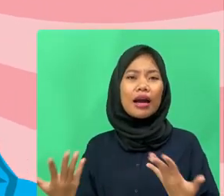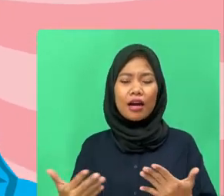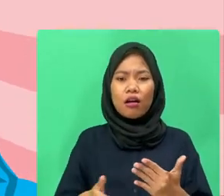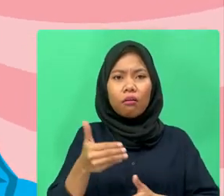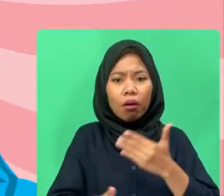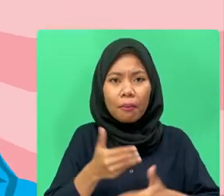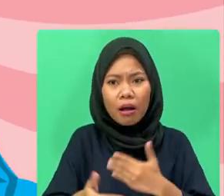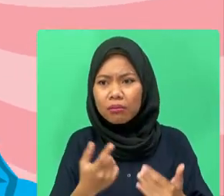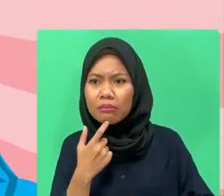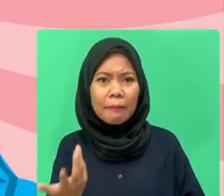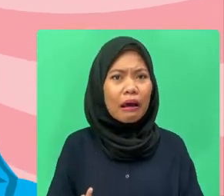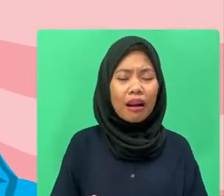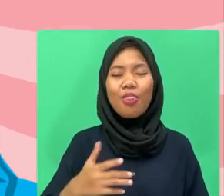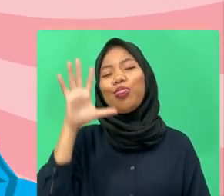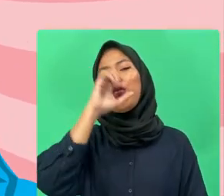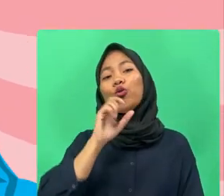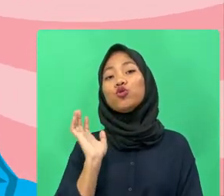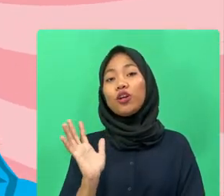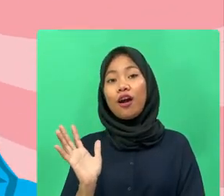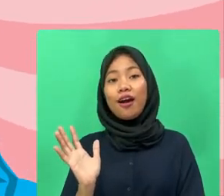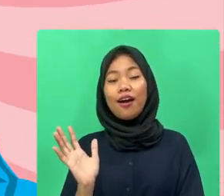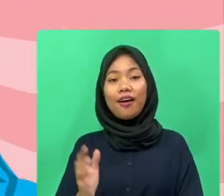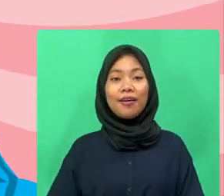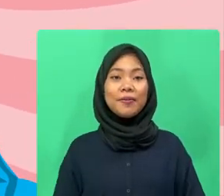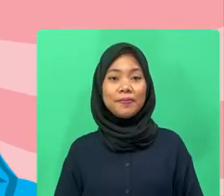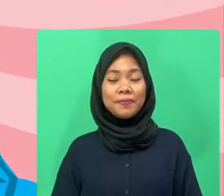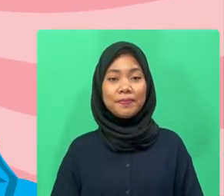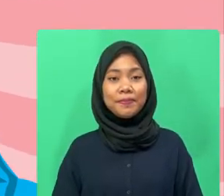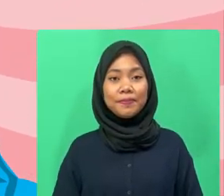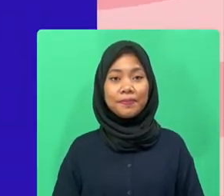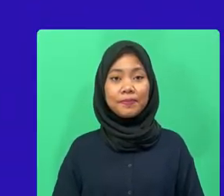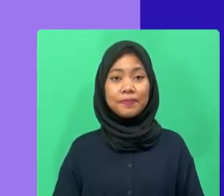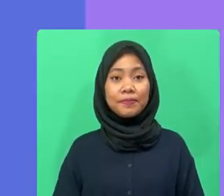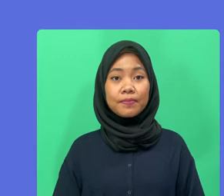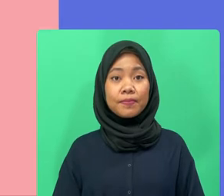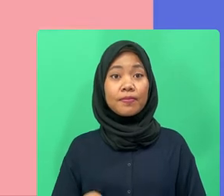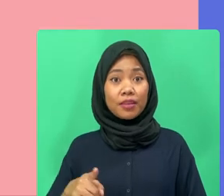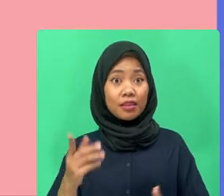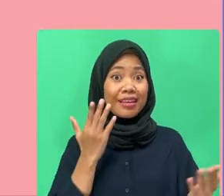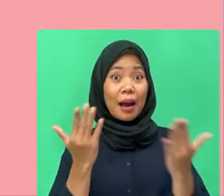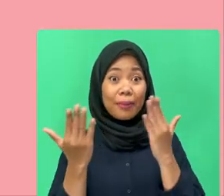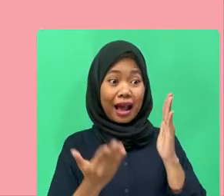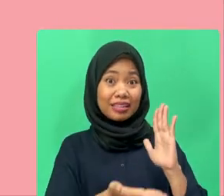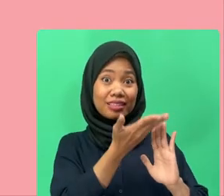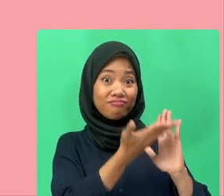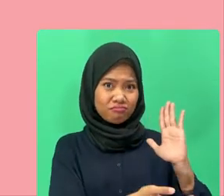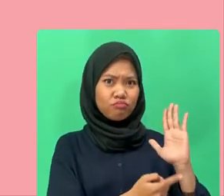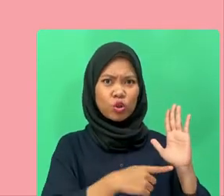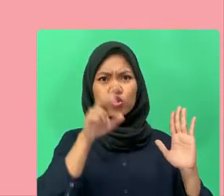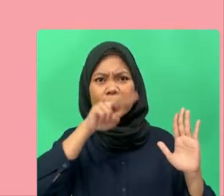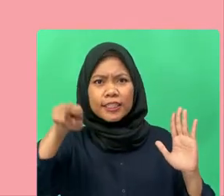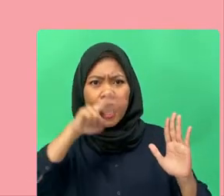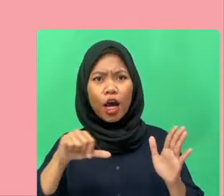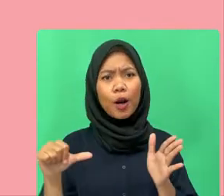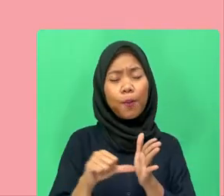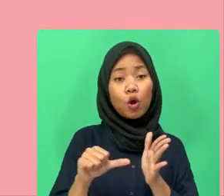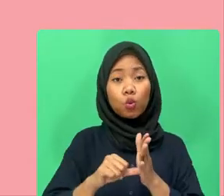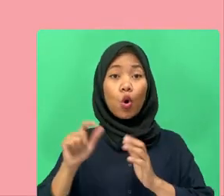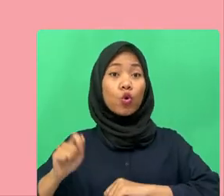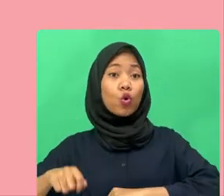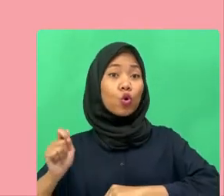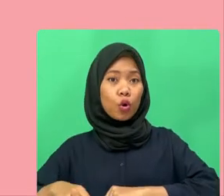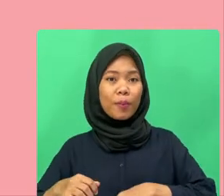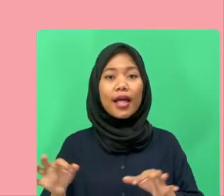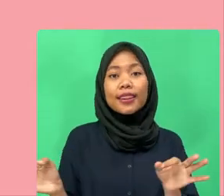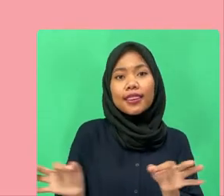mengalami pembatalan perjanjian sewa-menyewa sepihak seperti ini. Di lawhub.id, Anda dapat mencari jasa